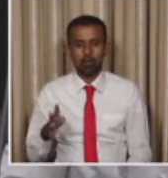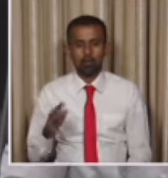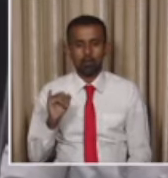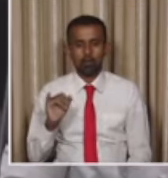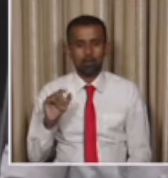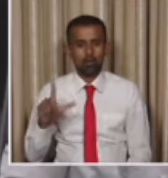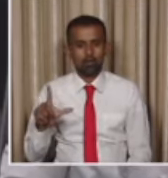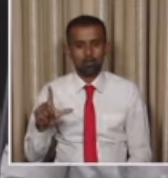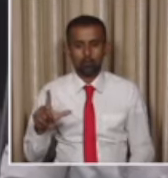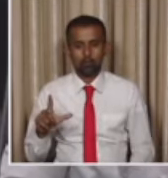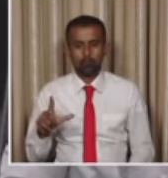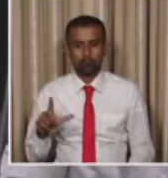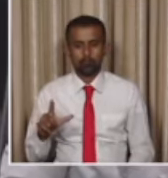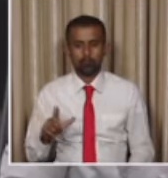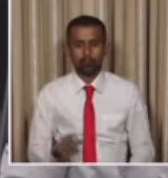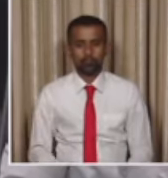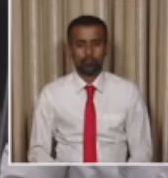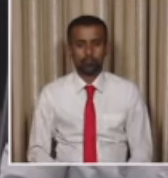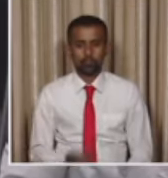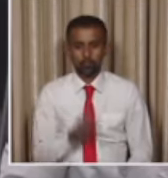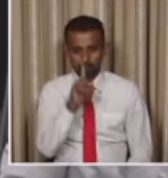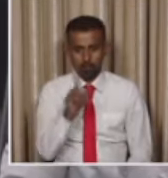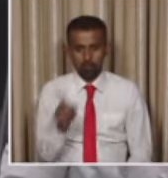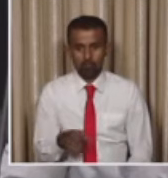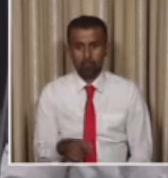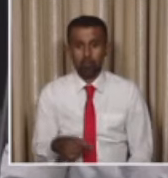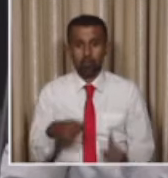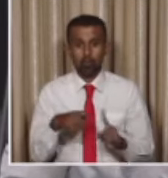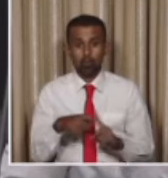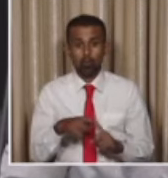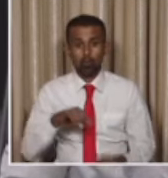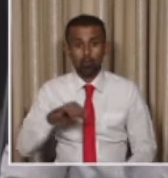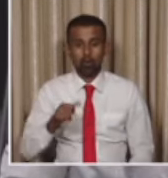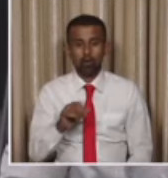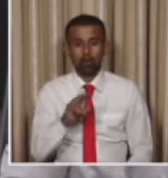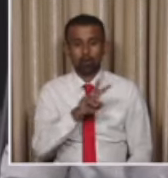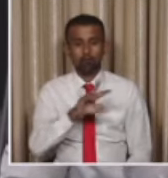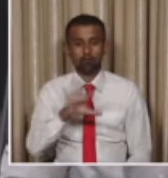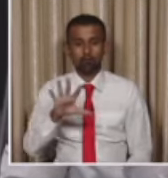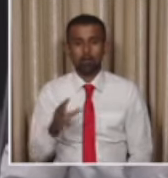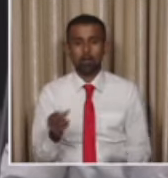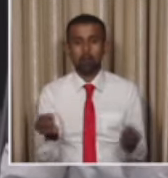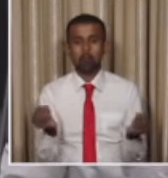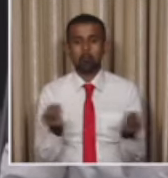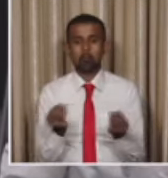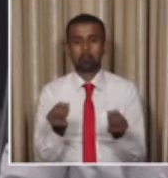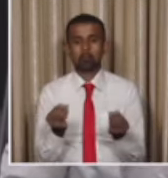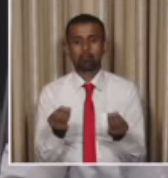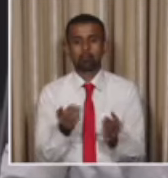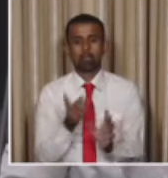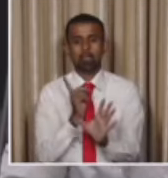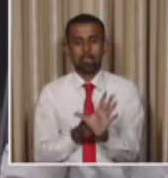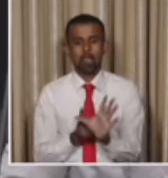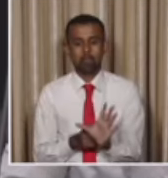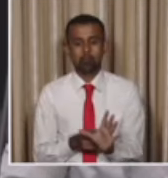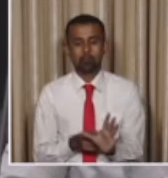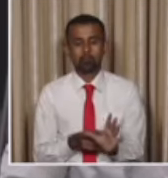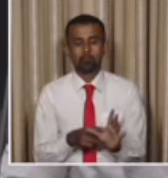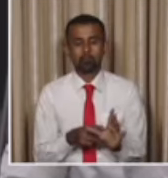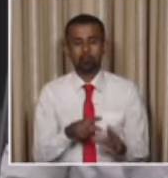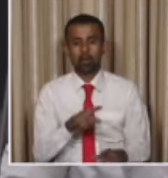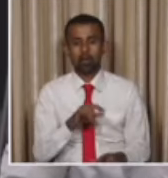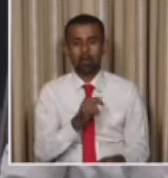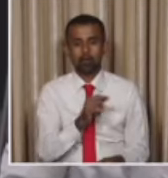1467ක්. දවසකට කෝටි 625ක් මදි. ඉති දින පතාම කෝටි හයසය විසිපා විසිපා